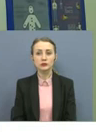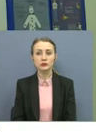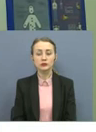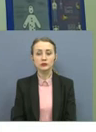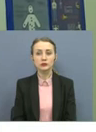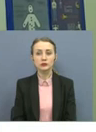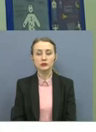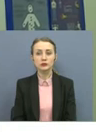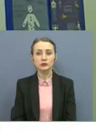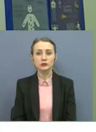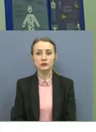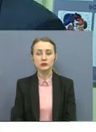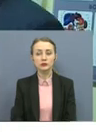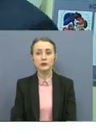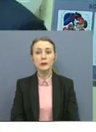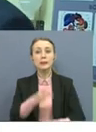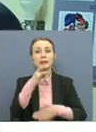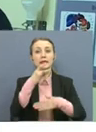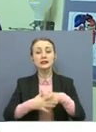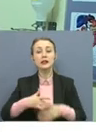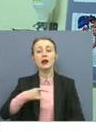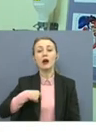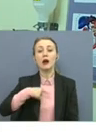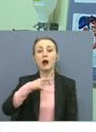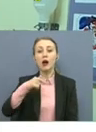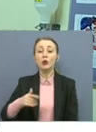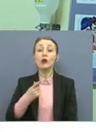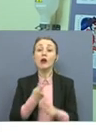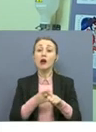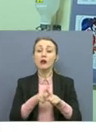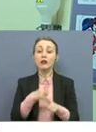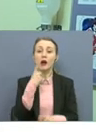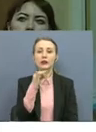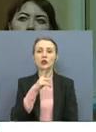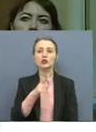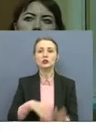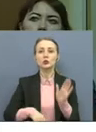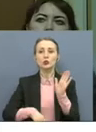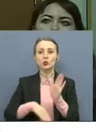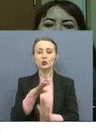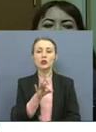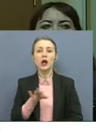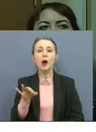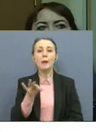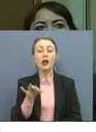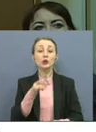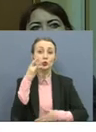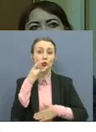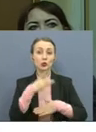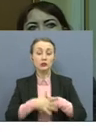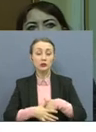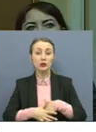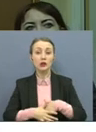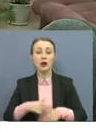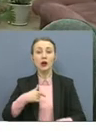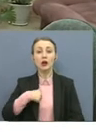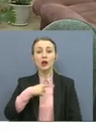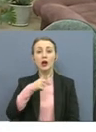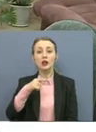орталығында ем-дом шарасынан өзге арнайы күрделі оталар да жасалады. Науқастарға оңға жоқ білікті дәрігер қызмет көрсетеді.